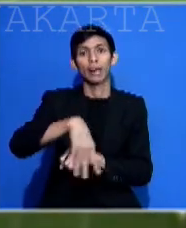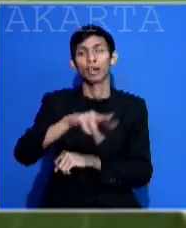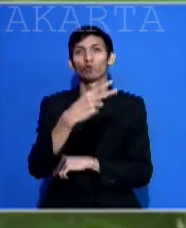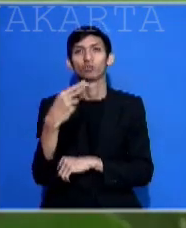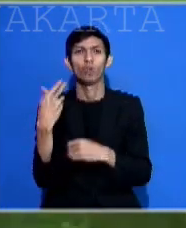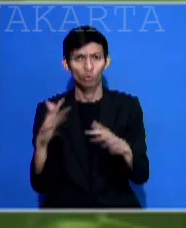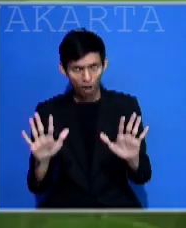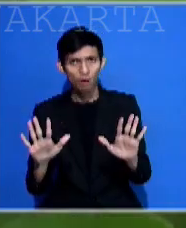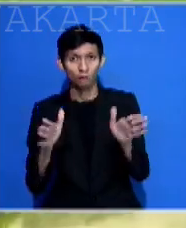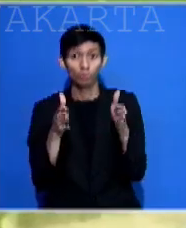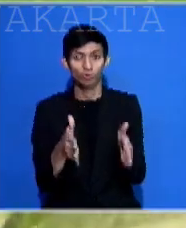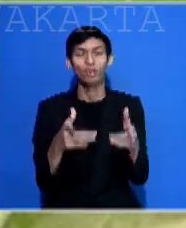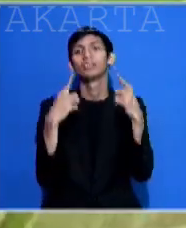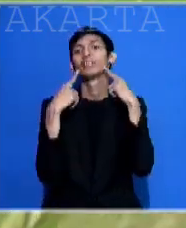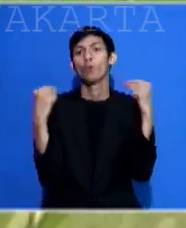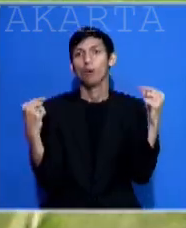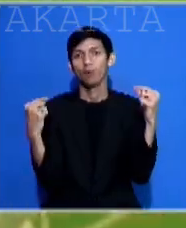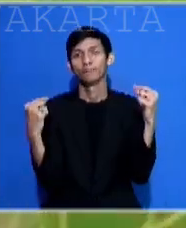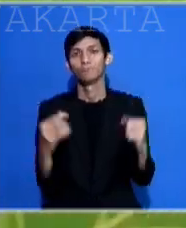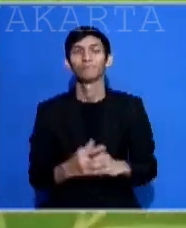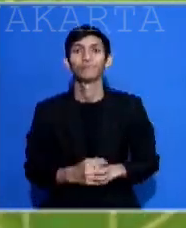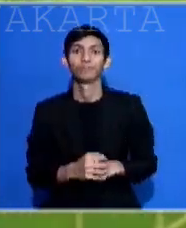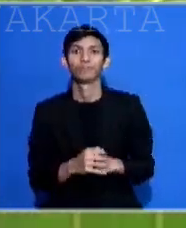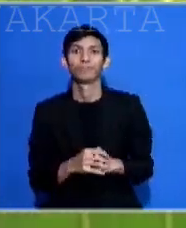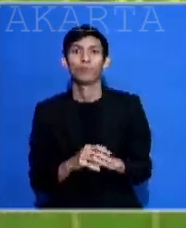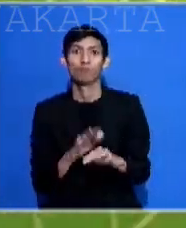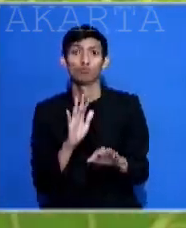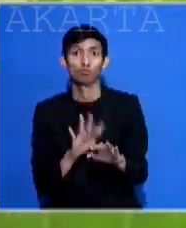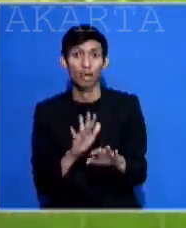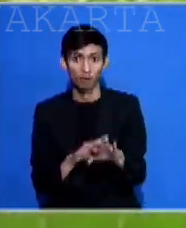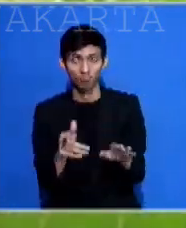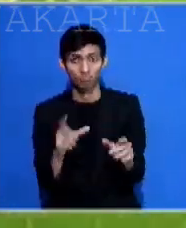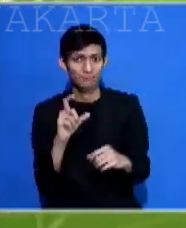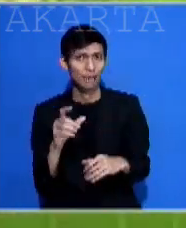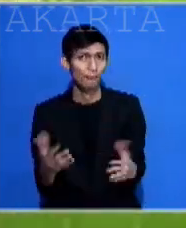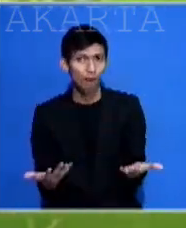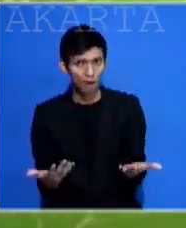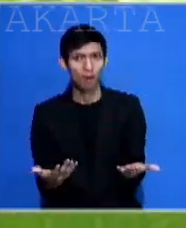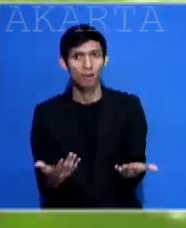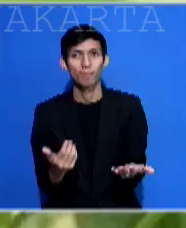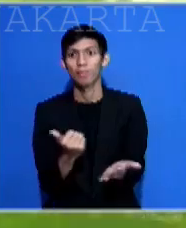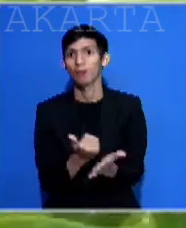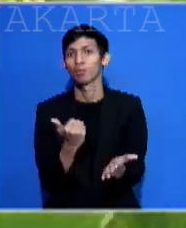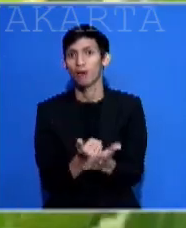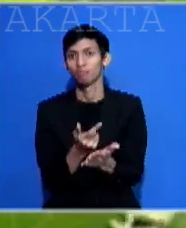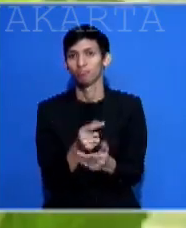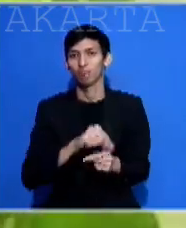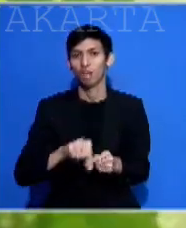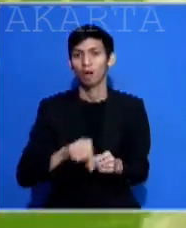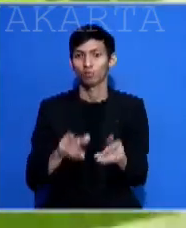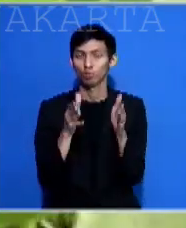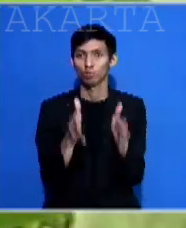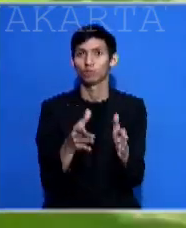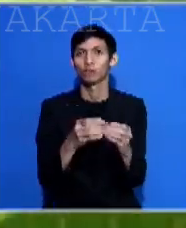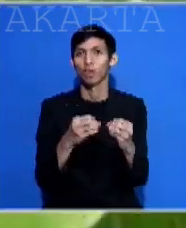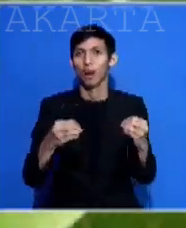Jawi. Tanaman dadap serep menika mboten dipun budidayakan di coro mirunggan, ananging padatanipun namung dipun tanem kangge pager kemawon